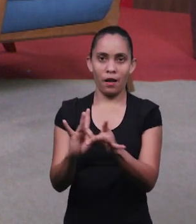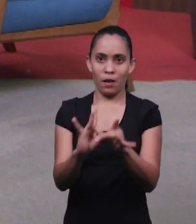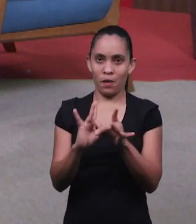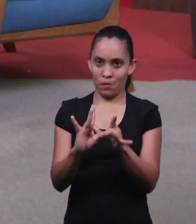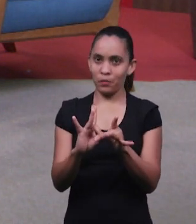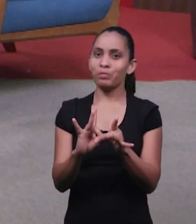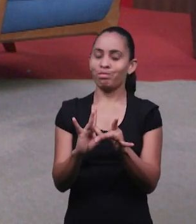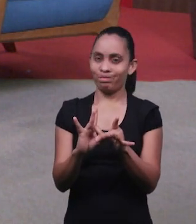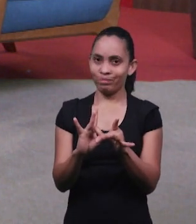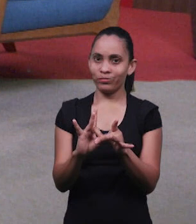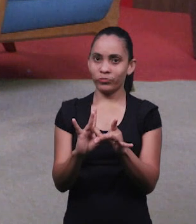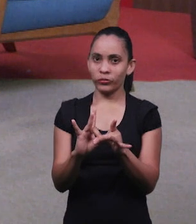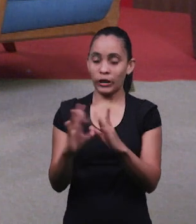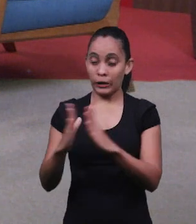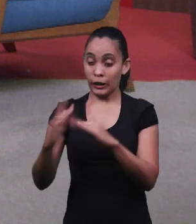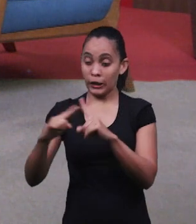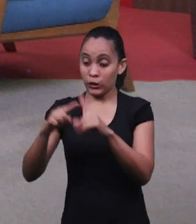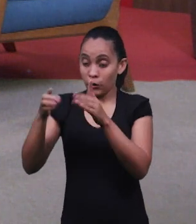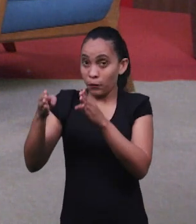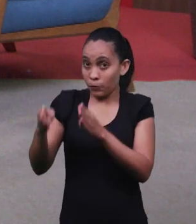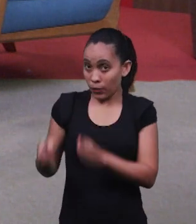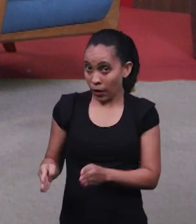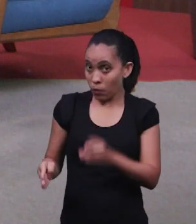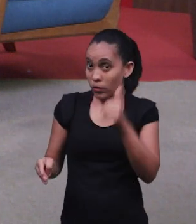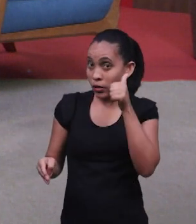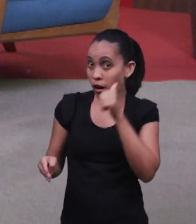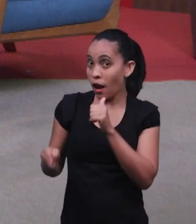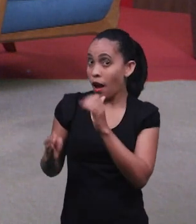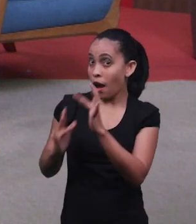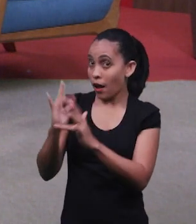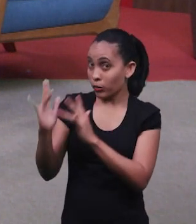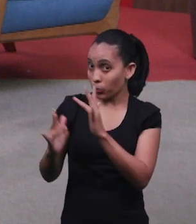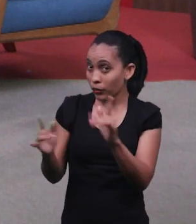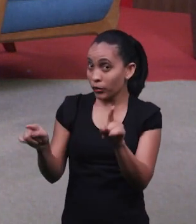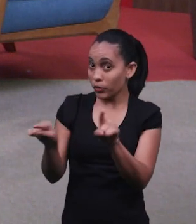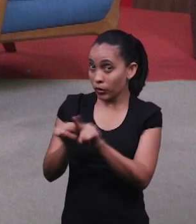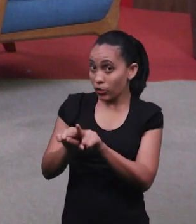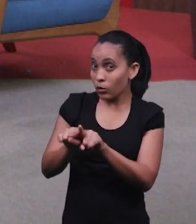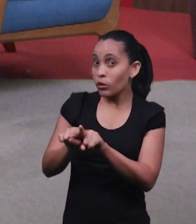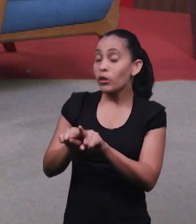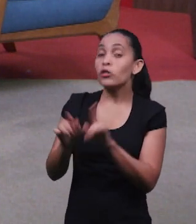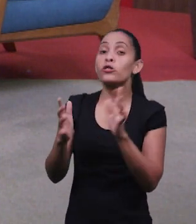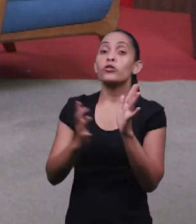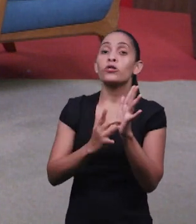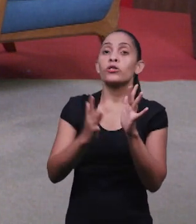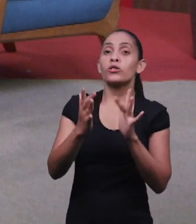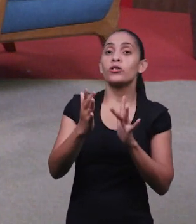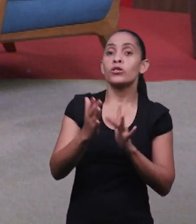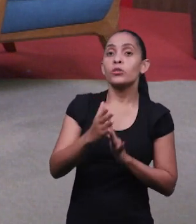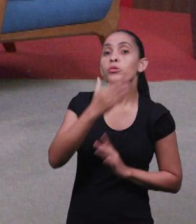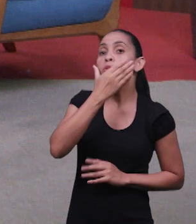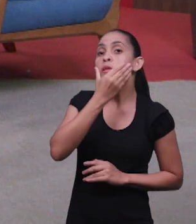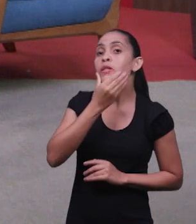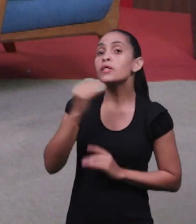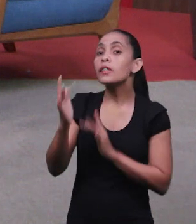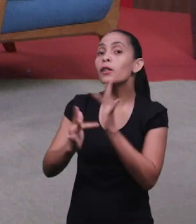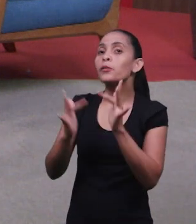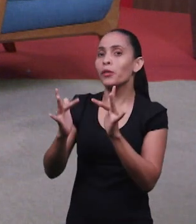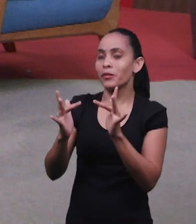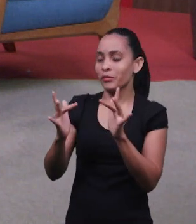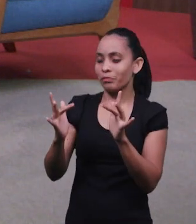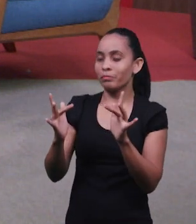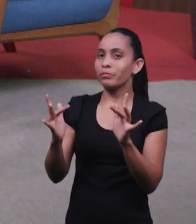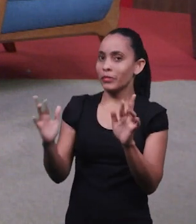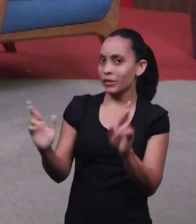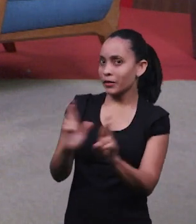liaison de la fiancée de l'Église fidèle avec son époux qui est le Seigneur Jésus. Gloire à Jésus. Très bien.